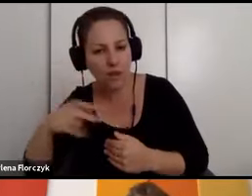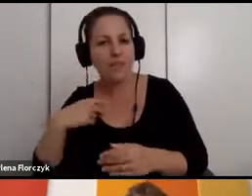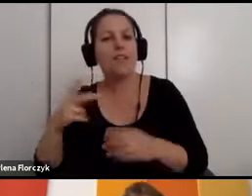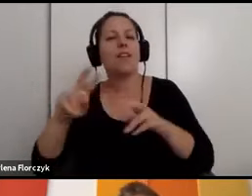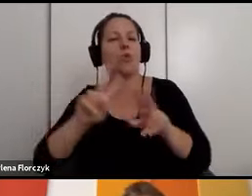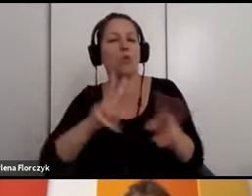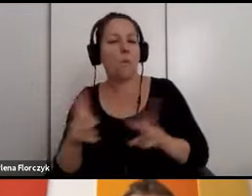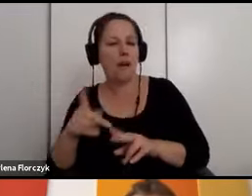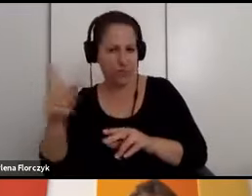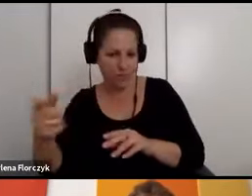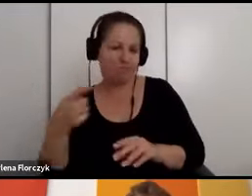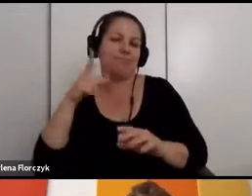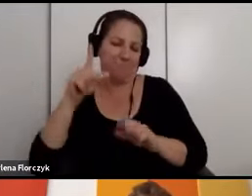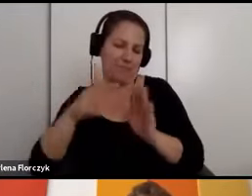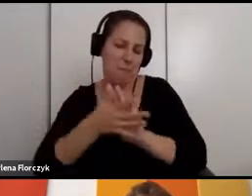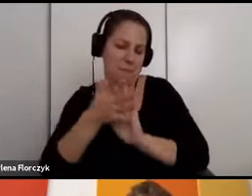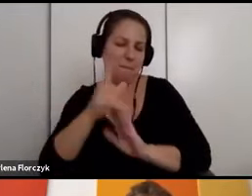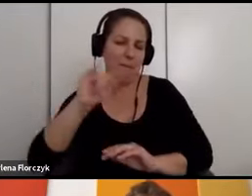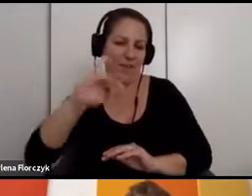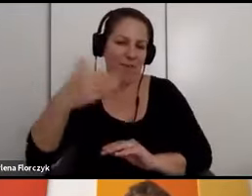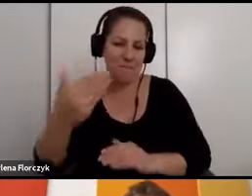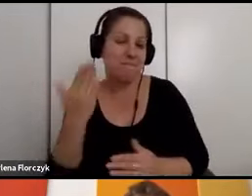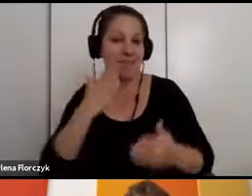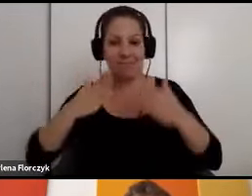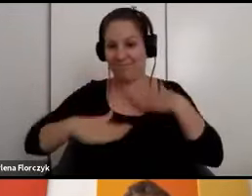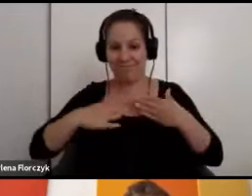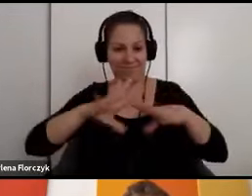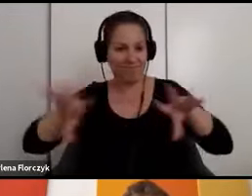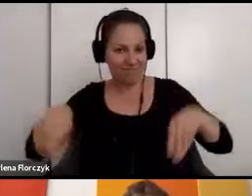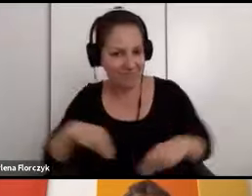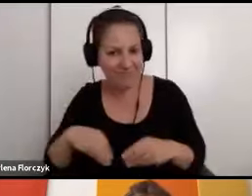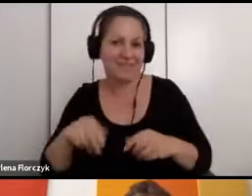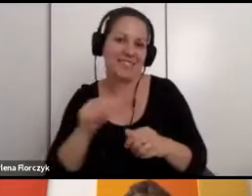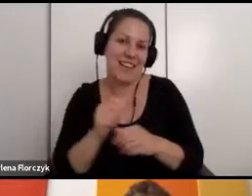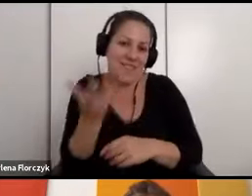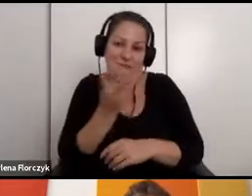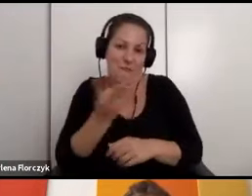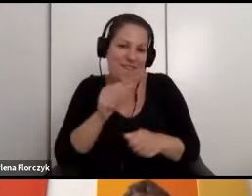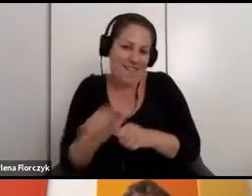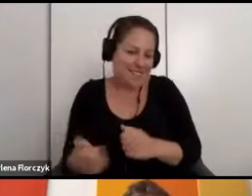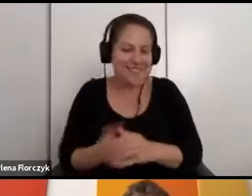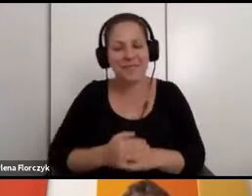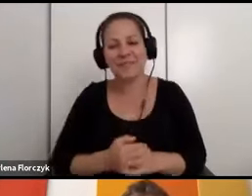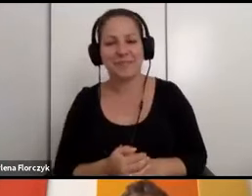webinar na polski język migowy. Bardzo się cieszymy, że jesteśmy tutaj wszyscy we czwórkę razem.